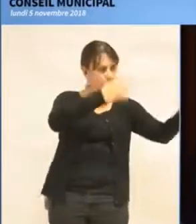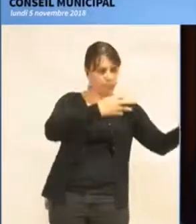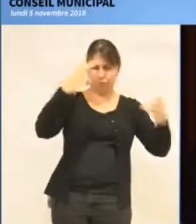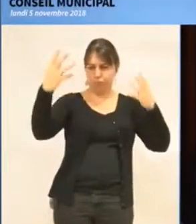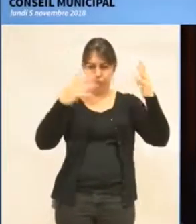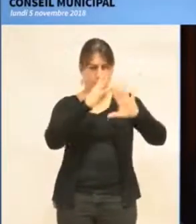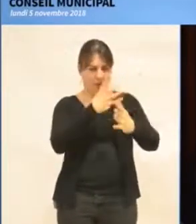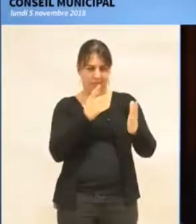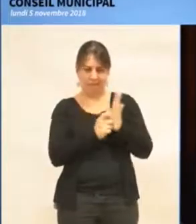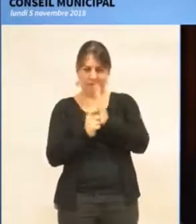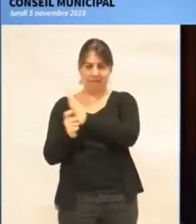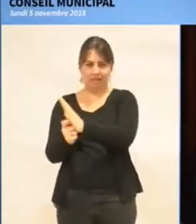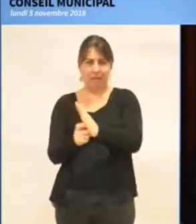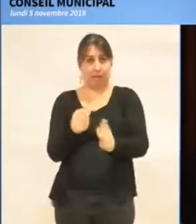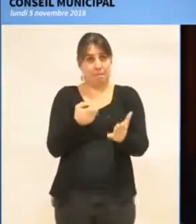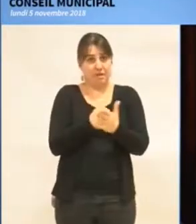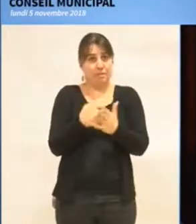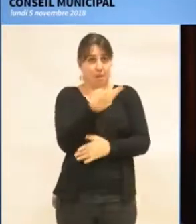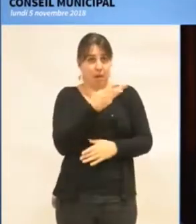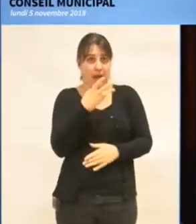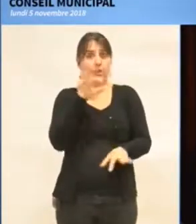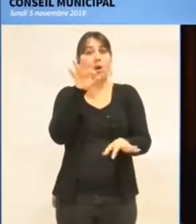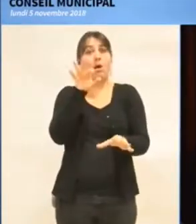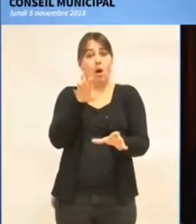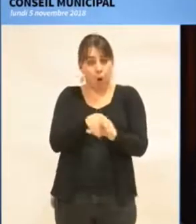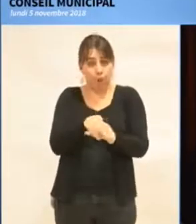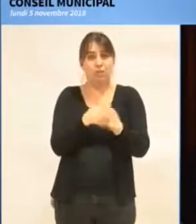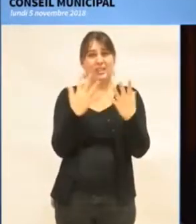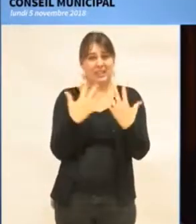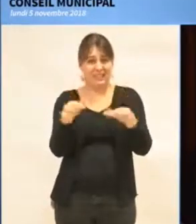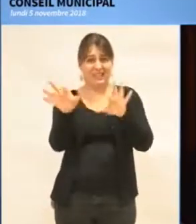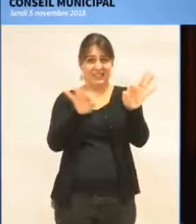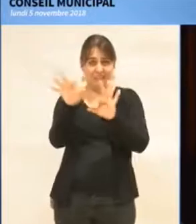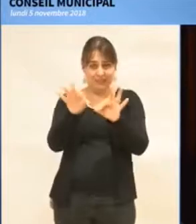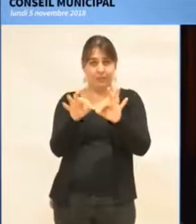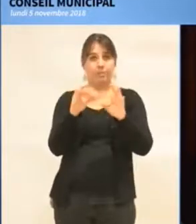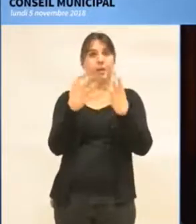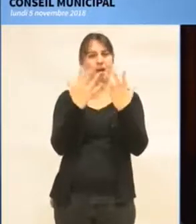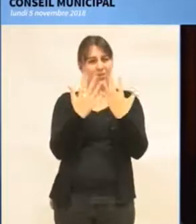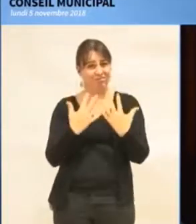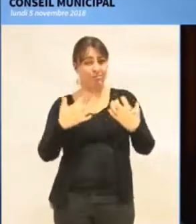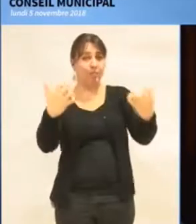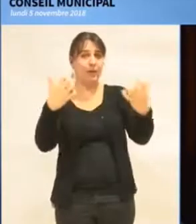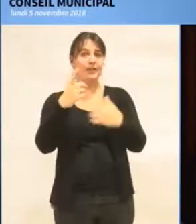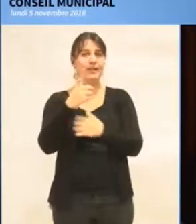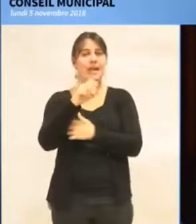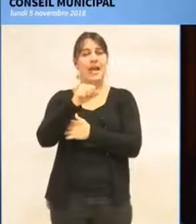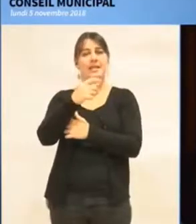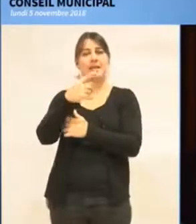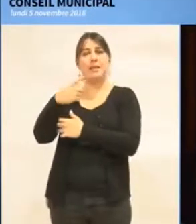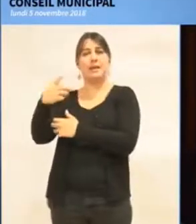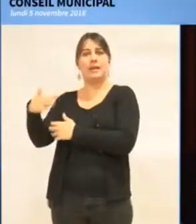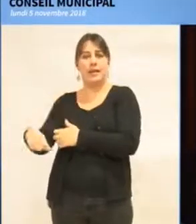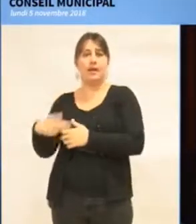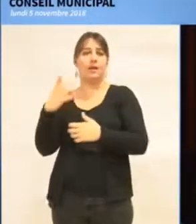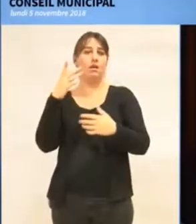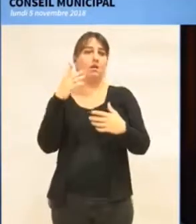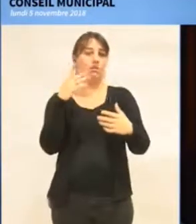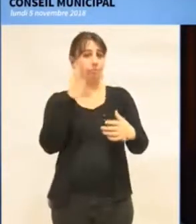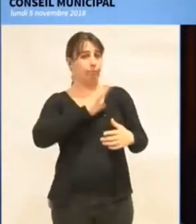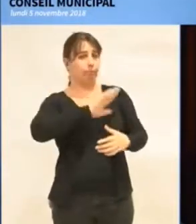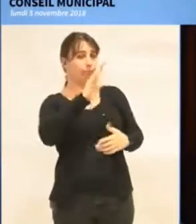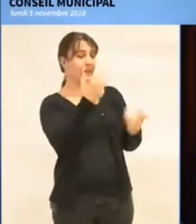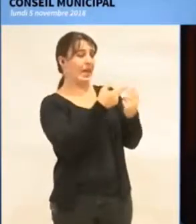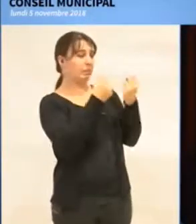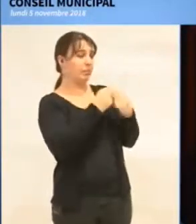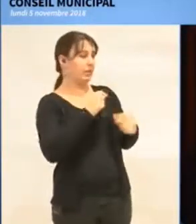et des personnalités invitées. Mais le CLSPD plénier, n'est pas uniquement ce que vous en avez dit, Madame la Première